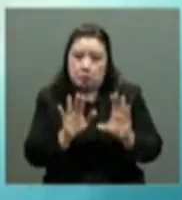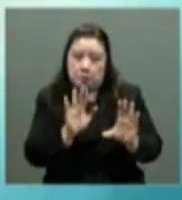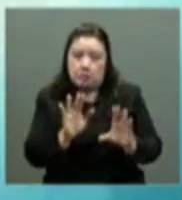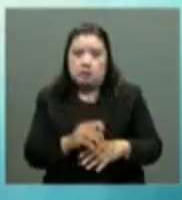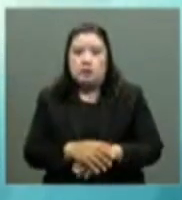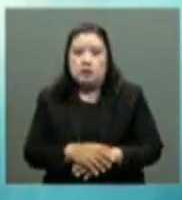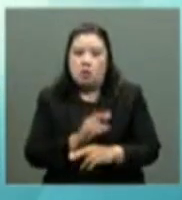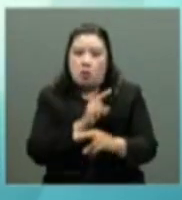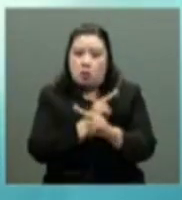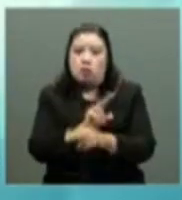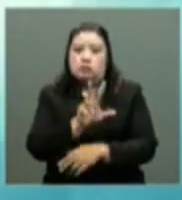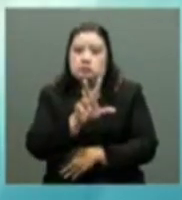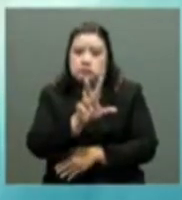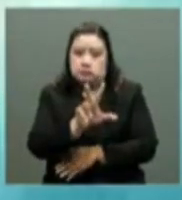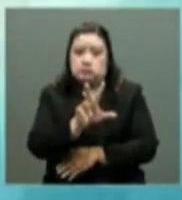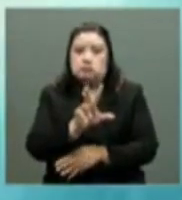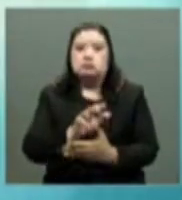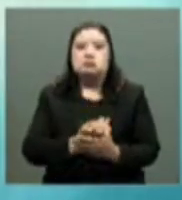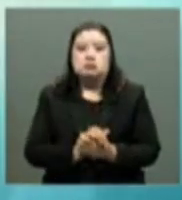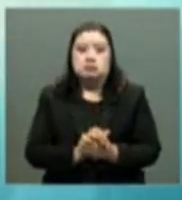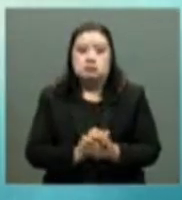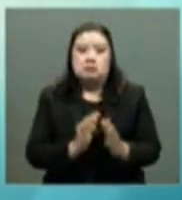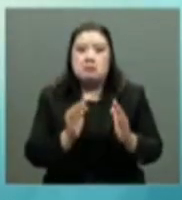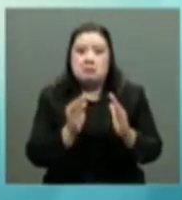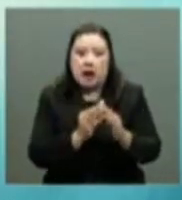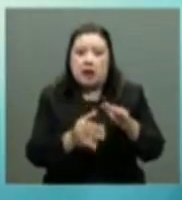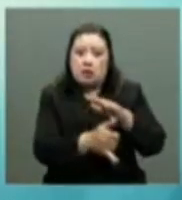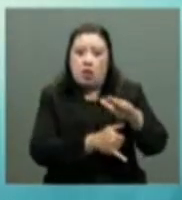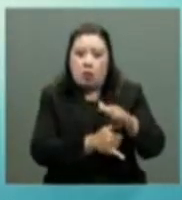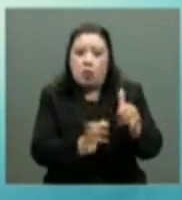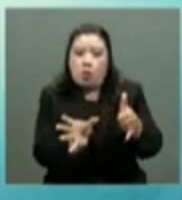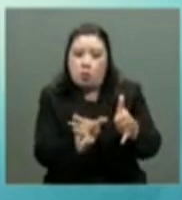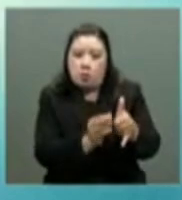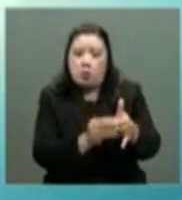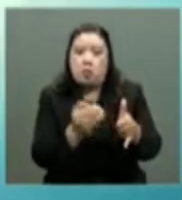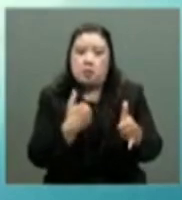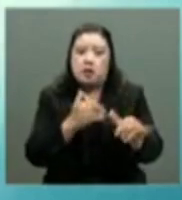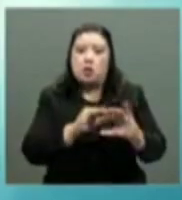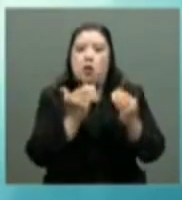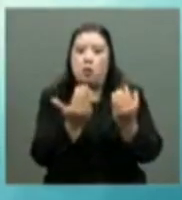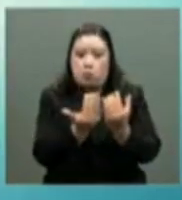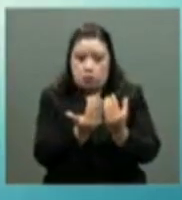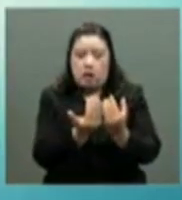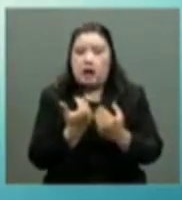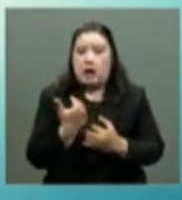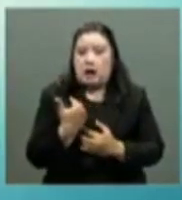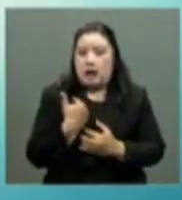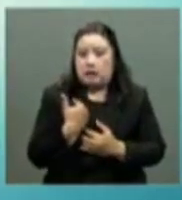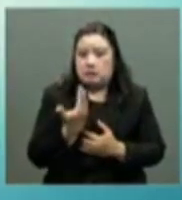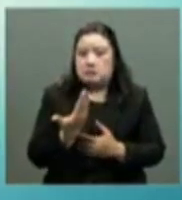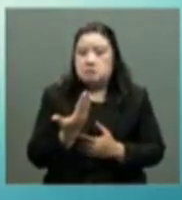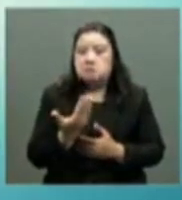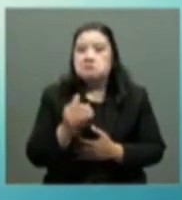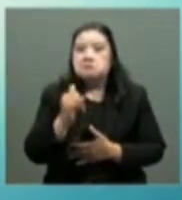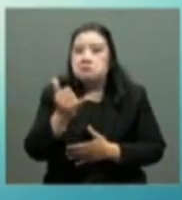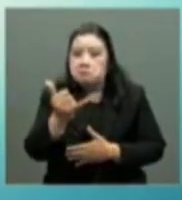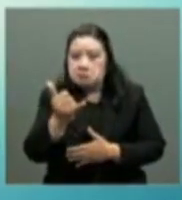เกือบ3เท่าขึ้นมานะครับเพราะอะไรฮะก็เพราะอาจจะเกี่ยวโยงกันกับช่วงเวลาที่เ